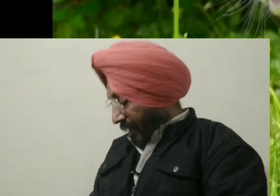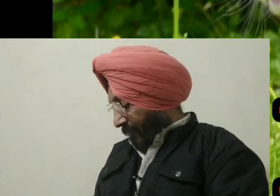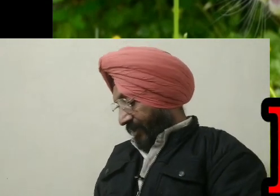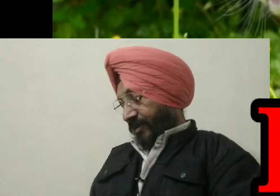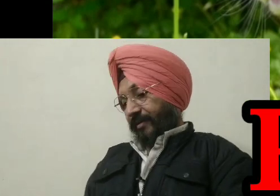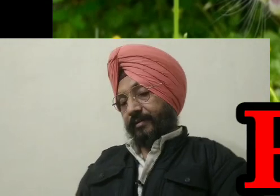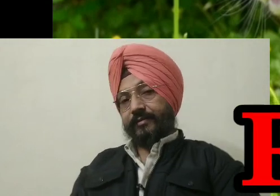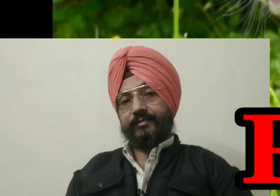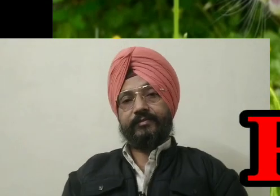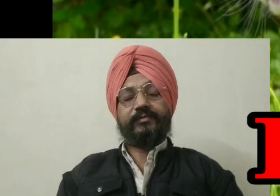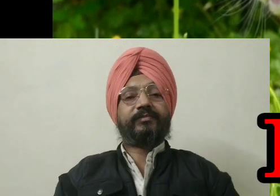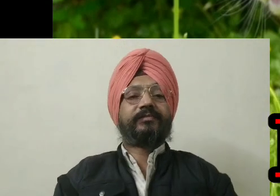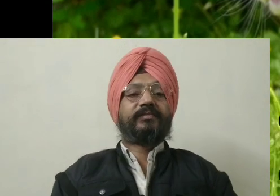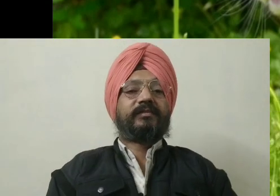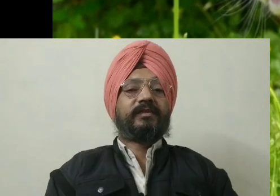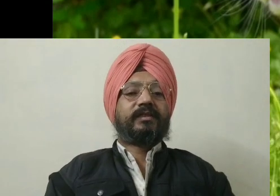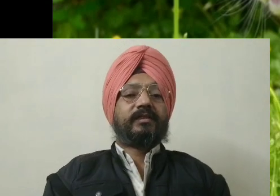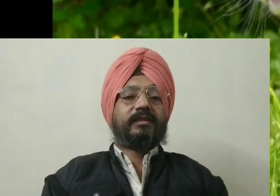रेबिट